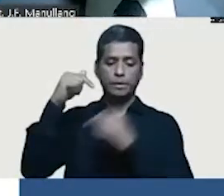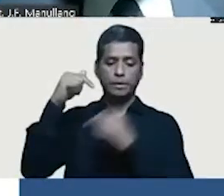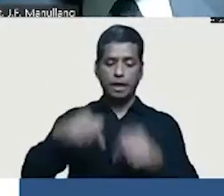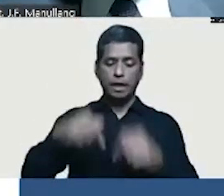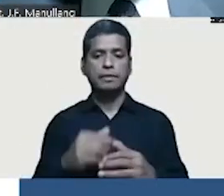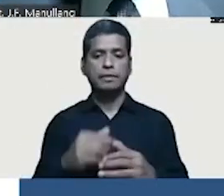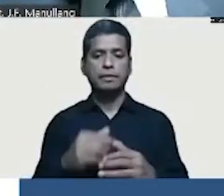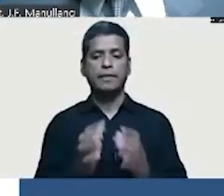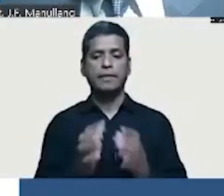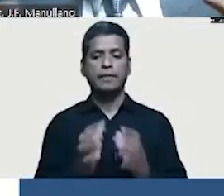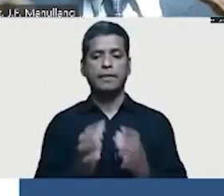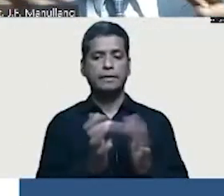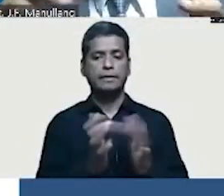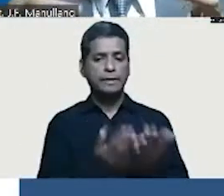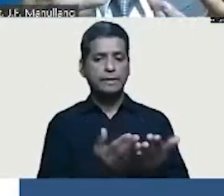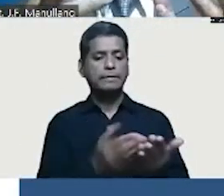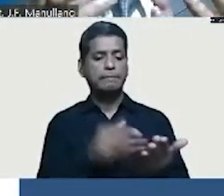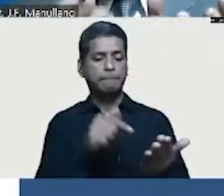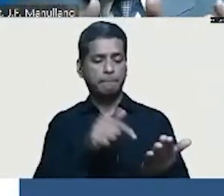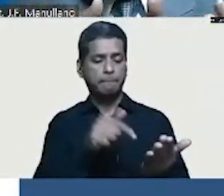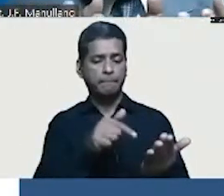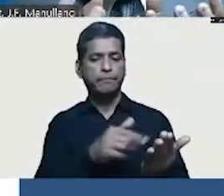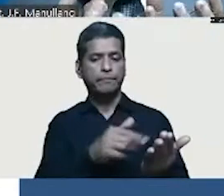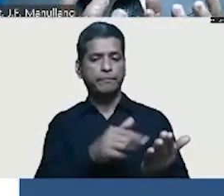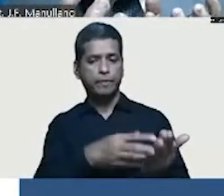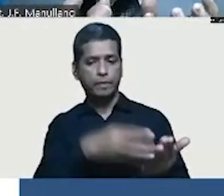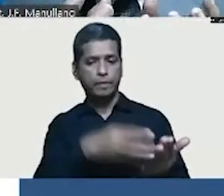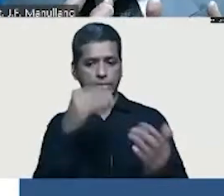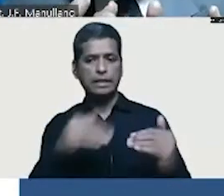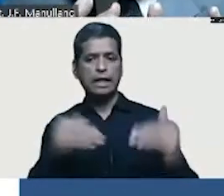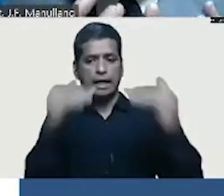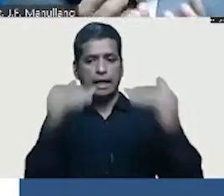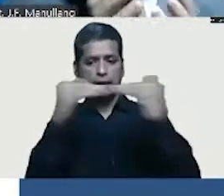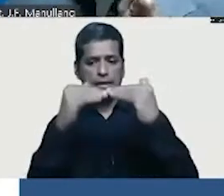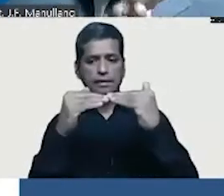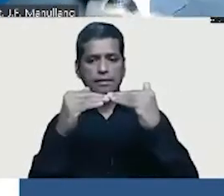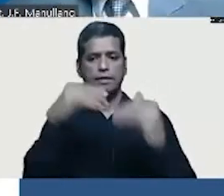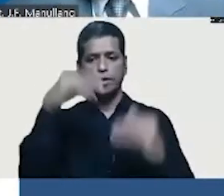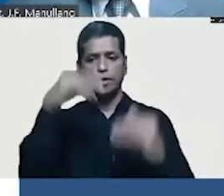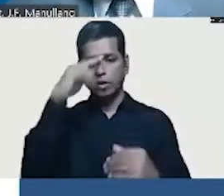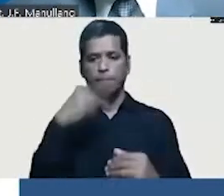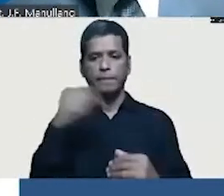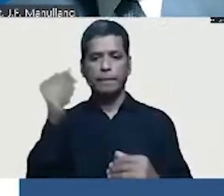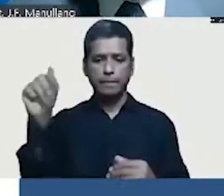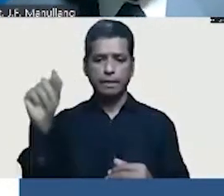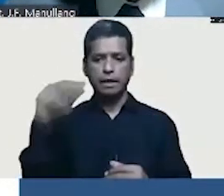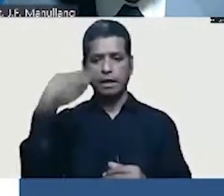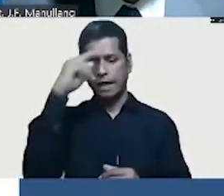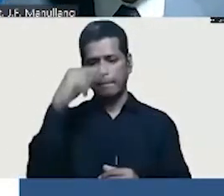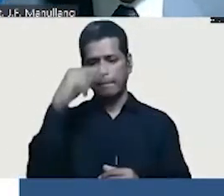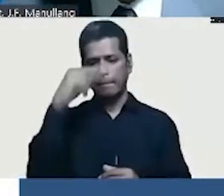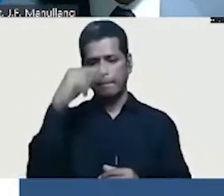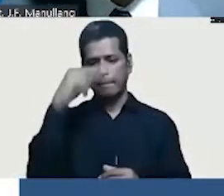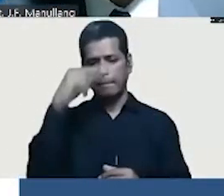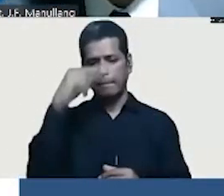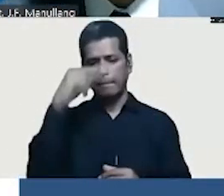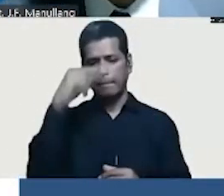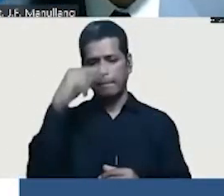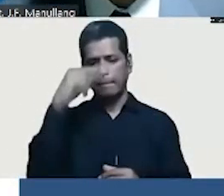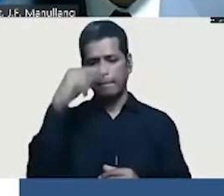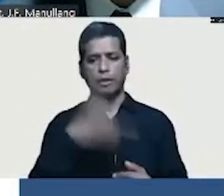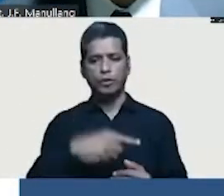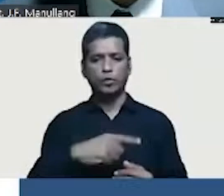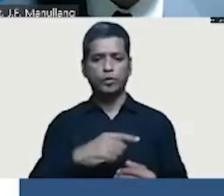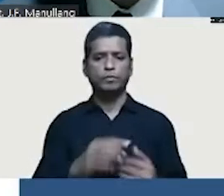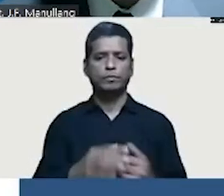penyebab dengar potret harus Selaras secara secara harmonis mulai dari kita kejadian sampai